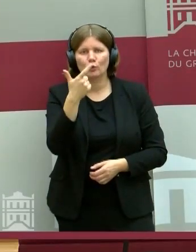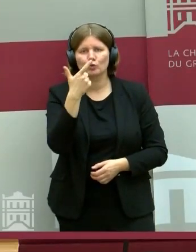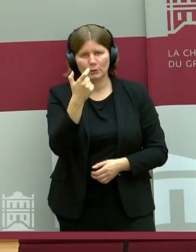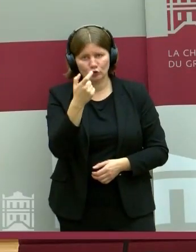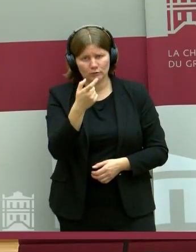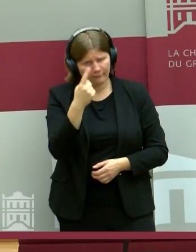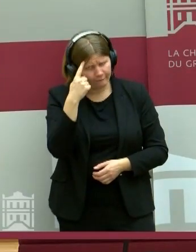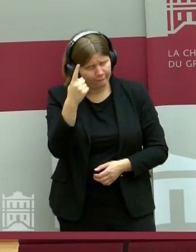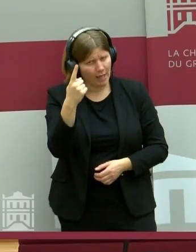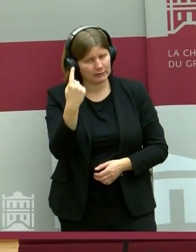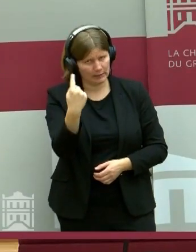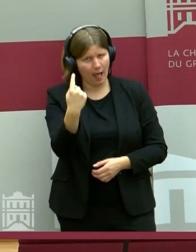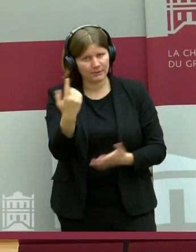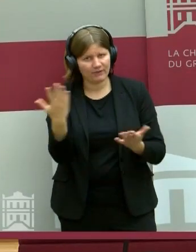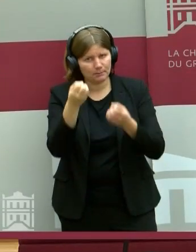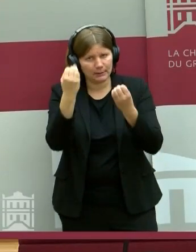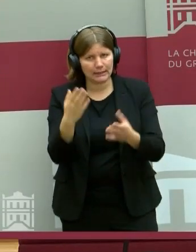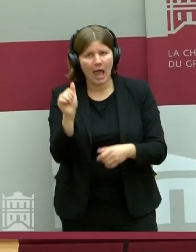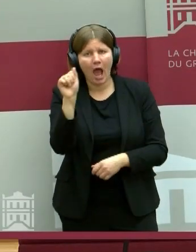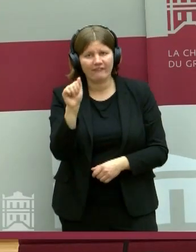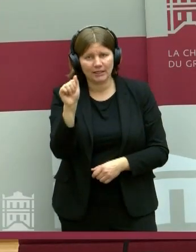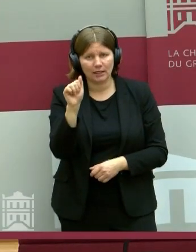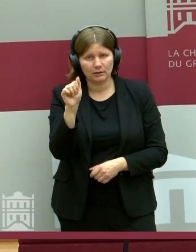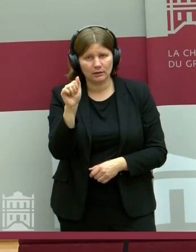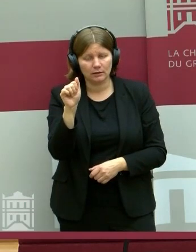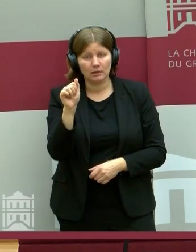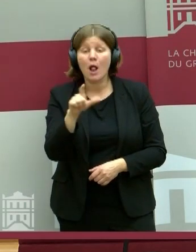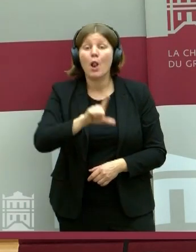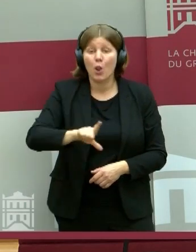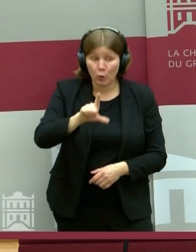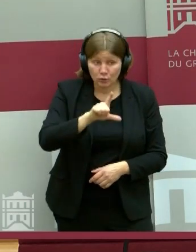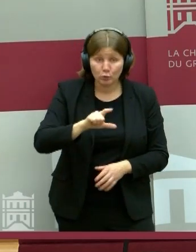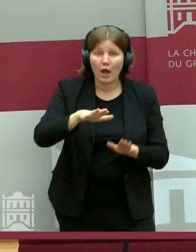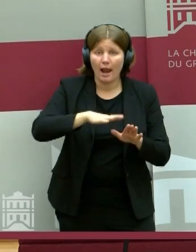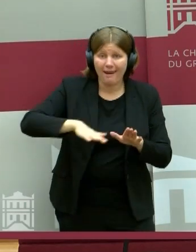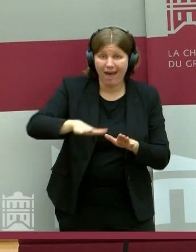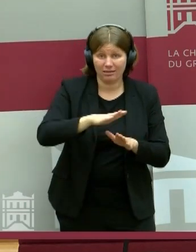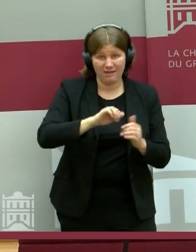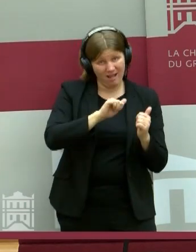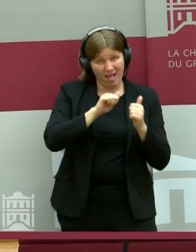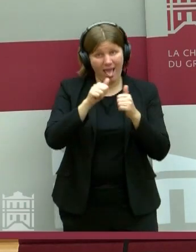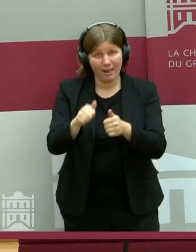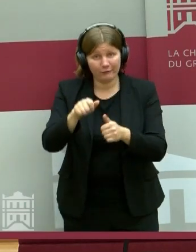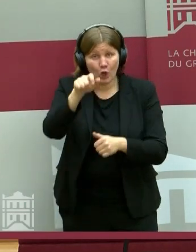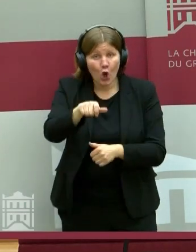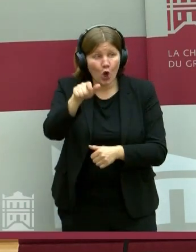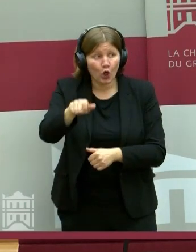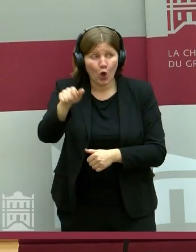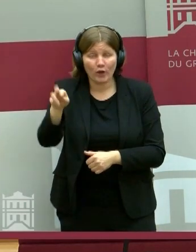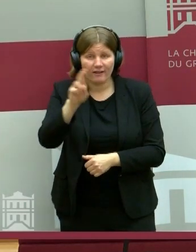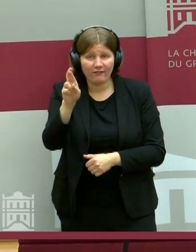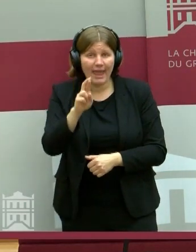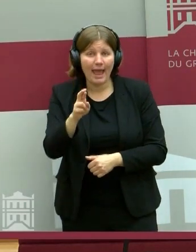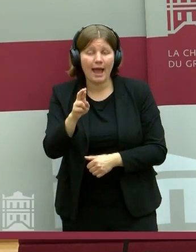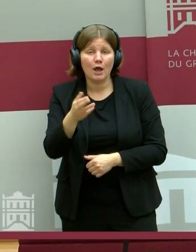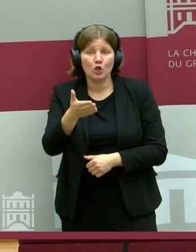ist gerade so gut für euch, was geschieht aus Afghanistan. Als Lützburg ein Land, was die Hälfte Leute, die dem Tod an der